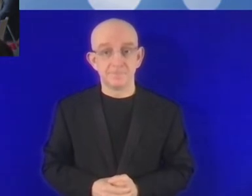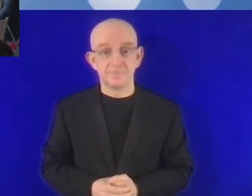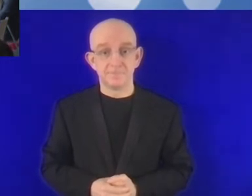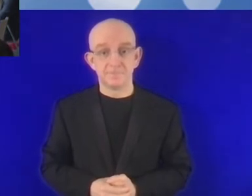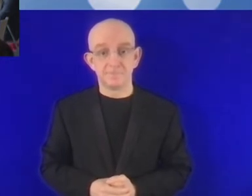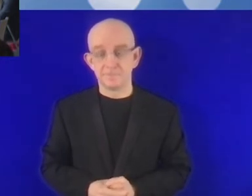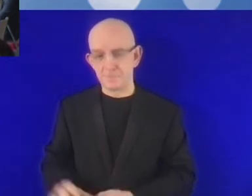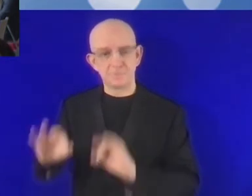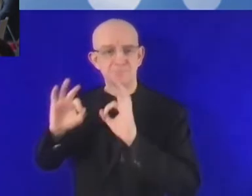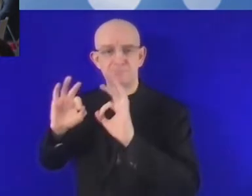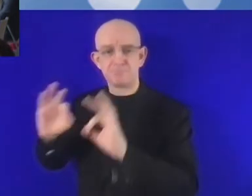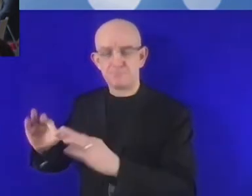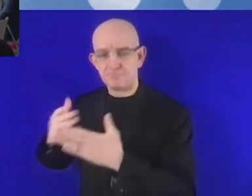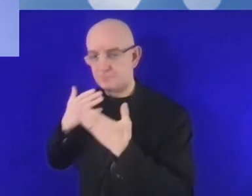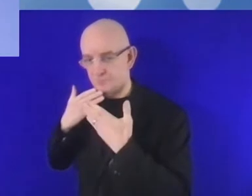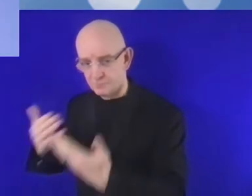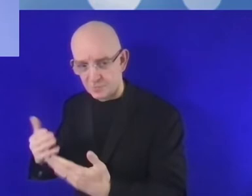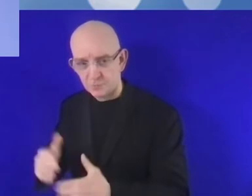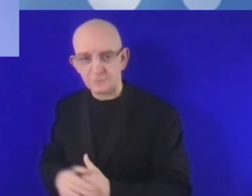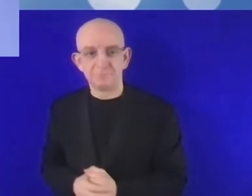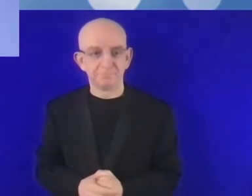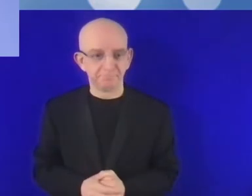شكرا جزيلا.